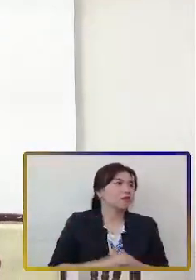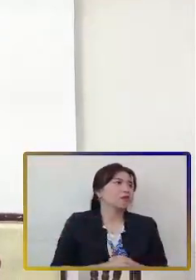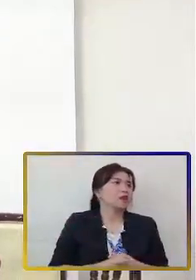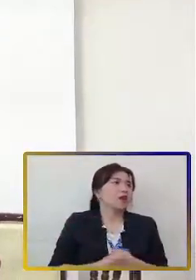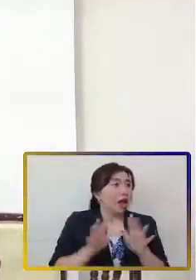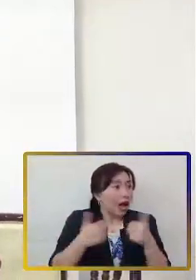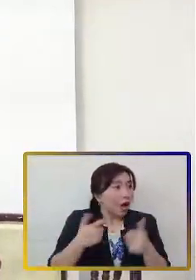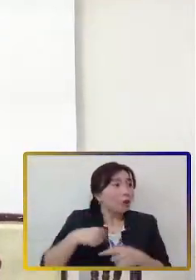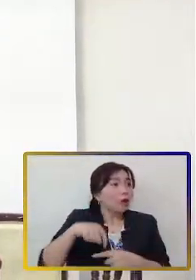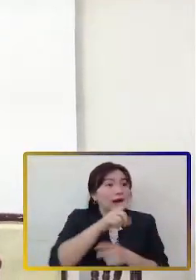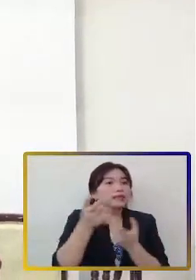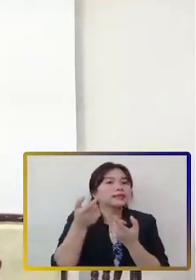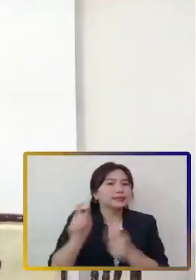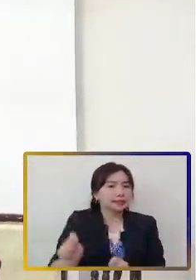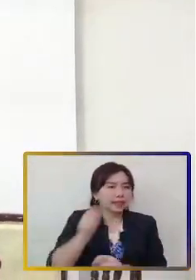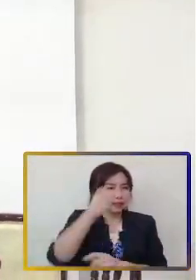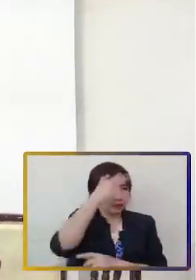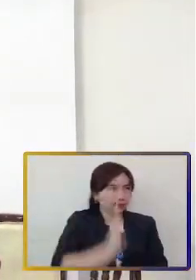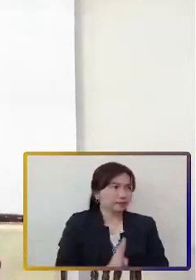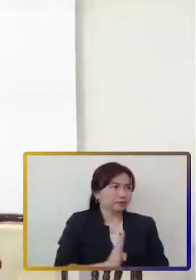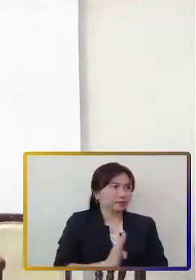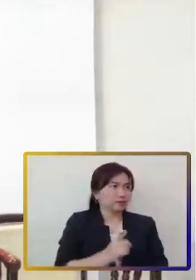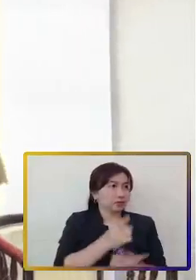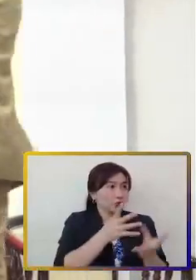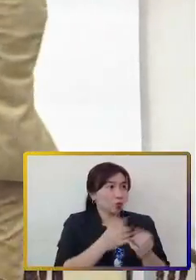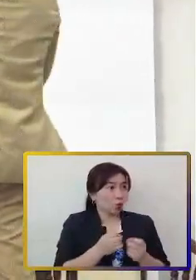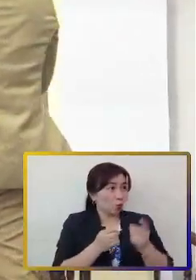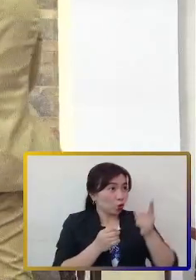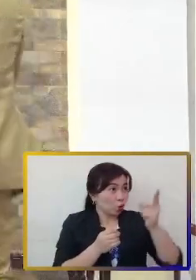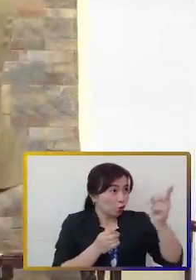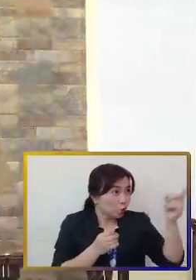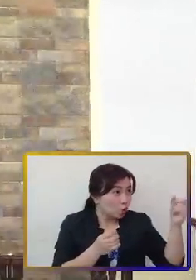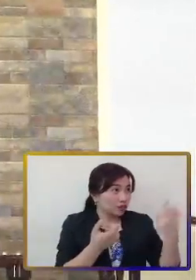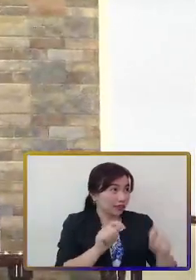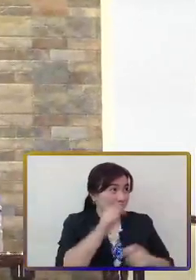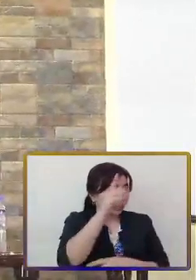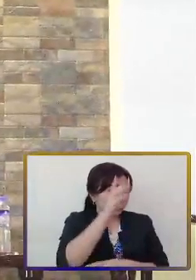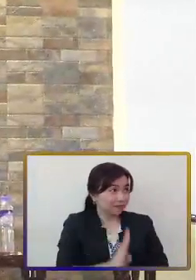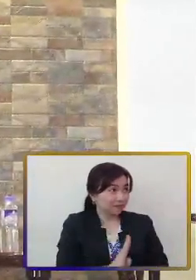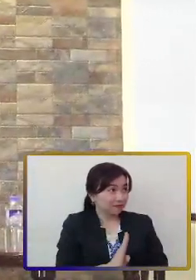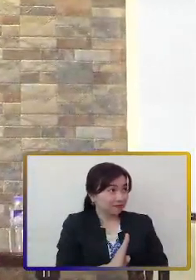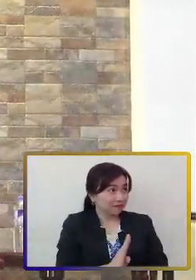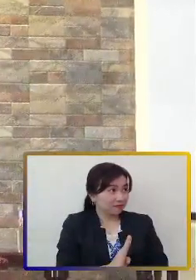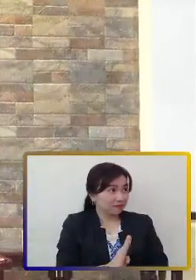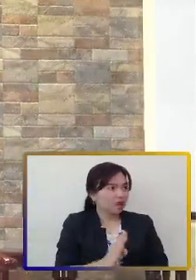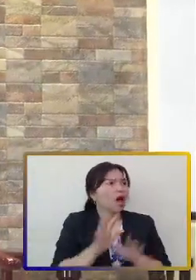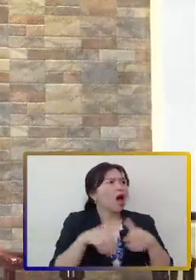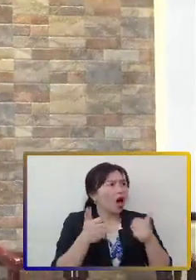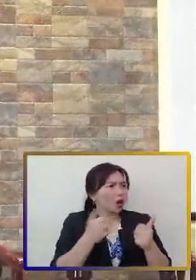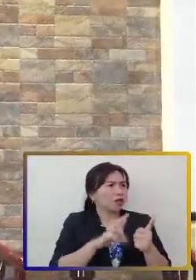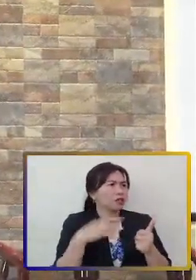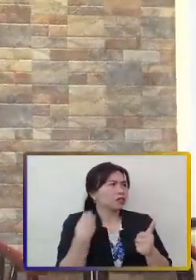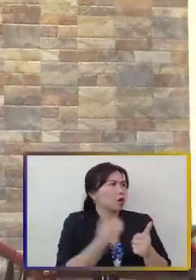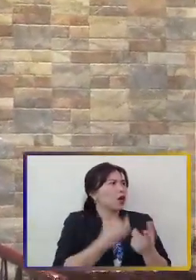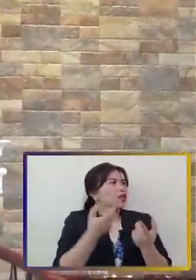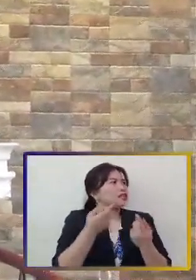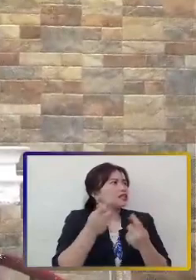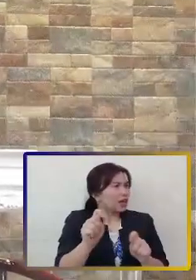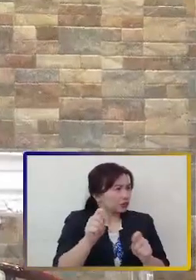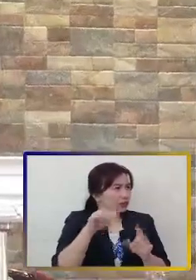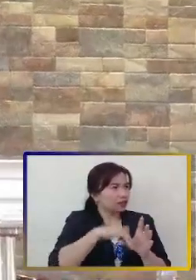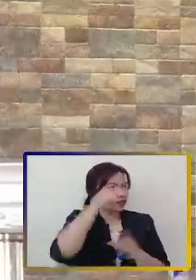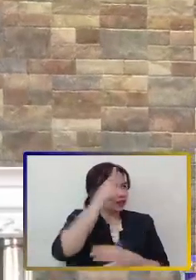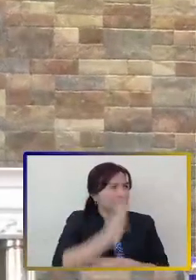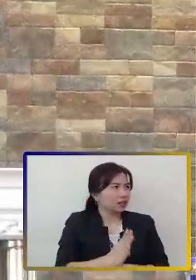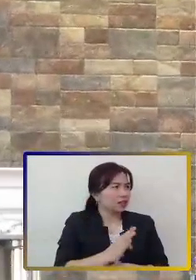Nagtitiwala sa Diyos Kamusta ang pagtitiwala natin sa Diyos alam na natin